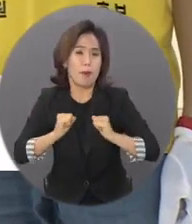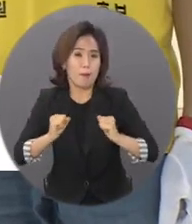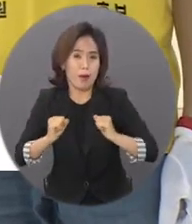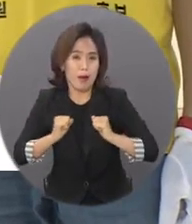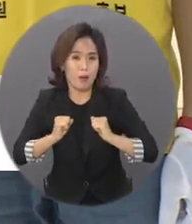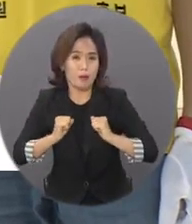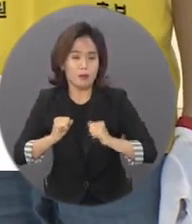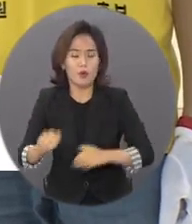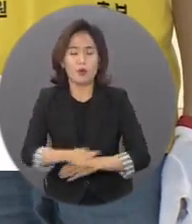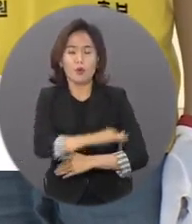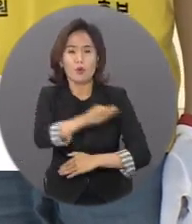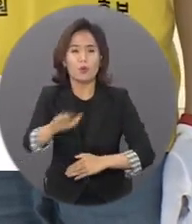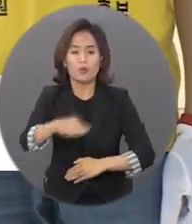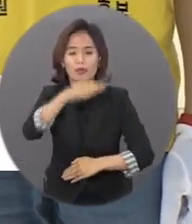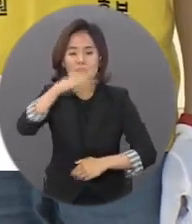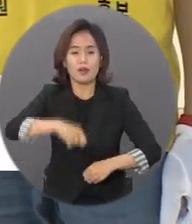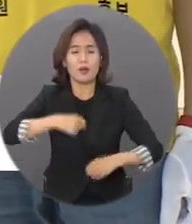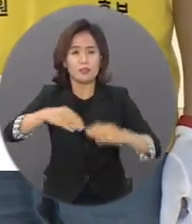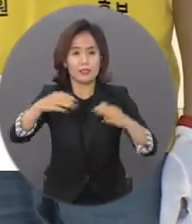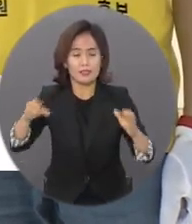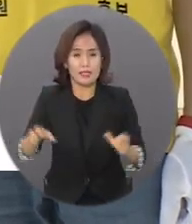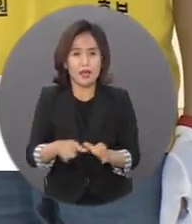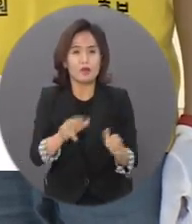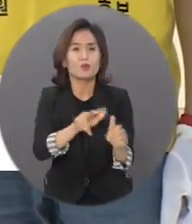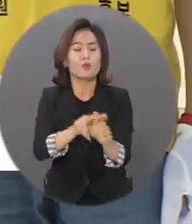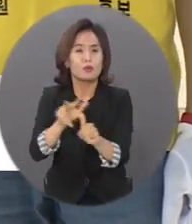있는 우리 정의당 후보들이